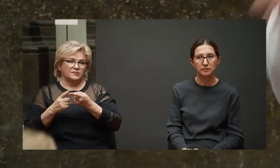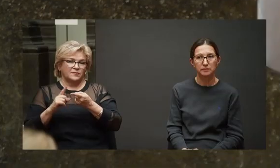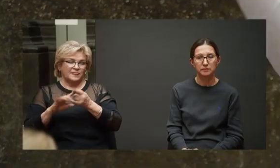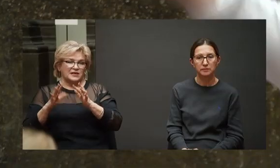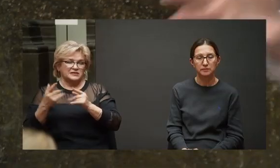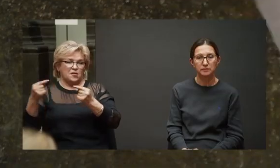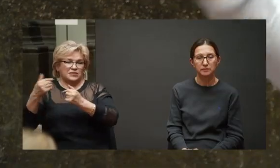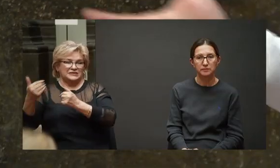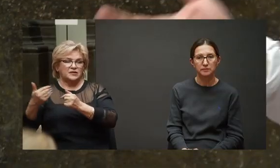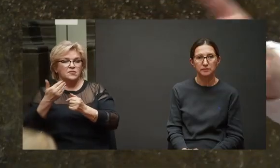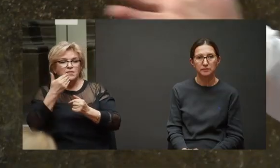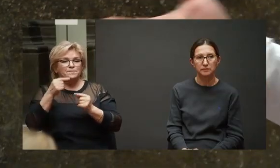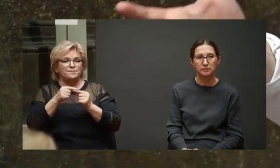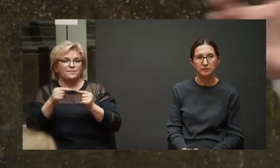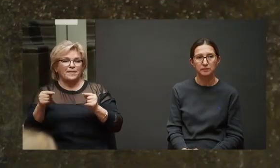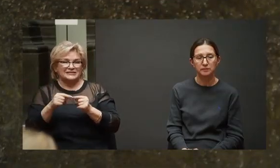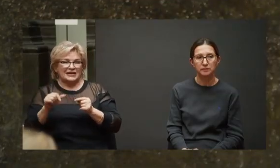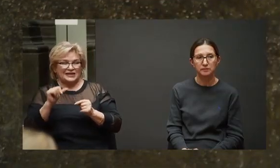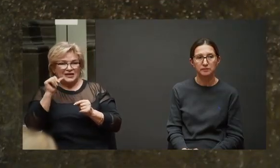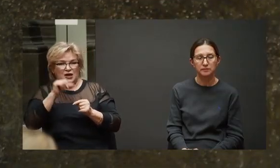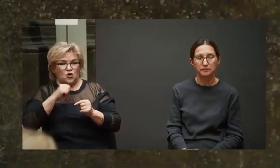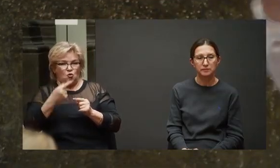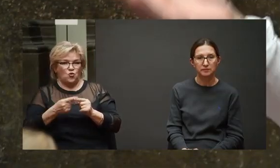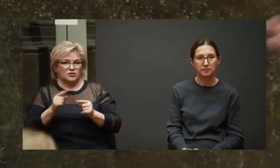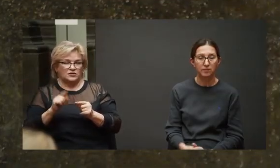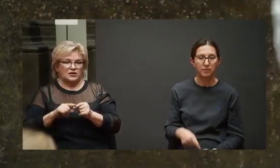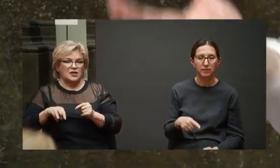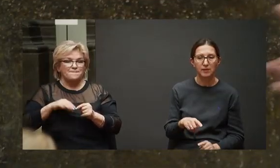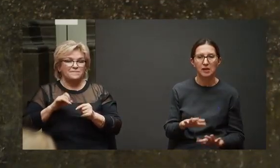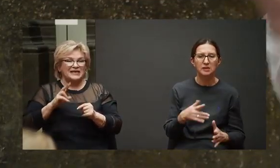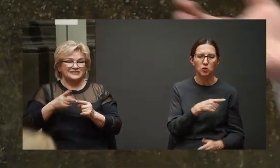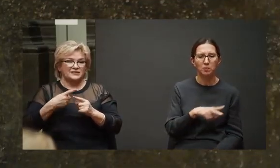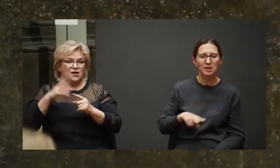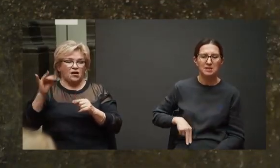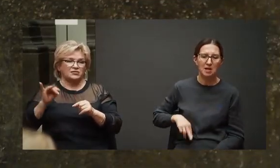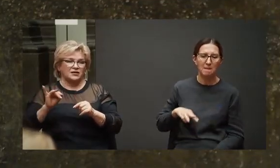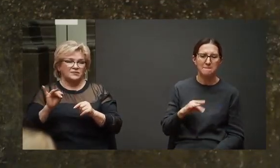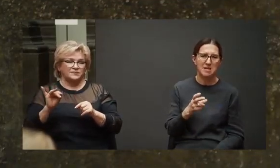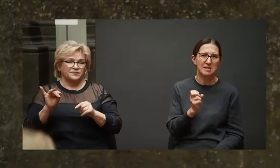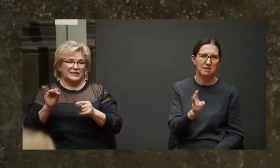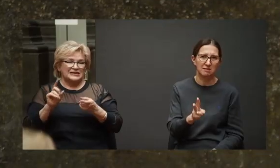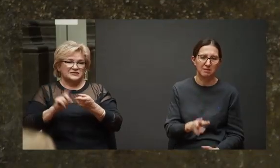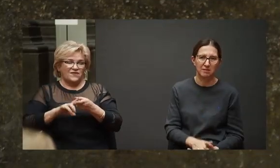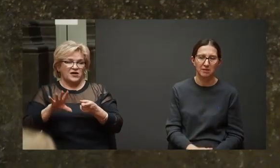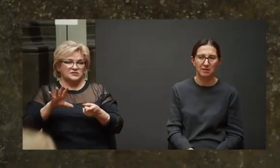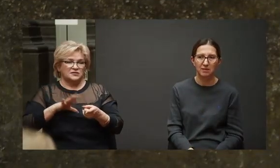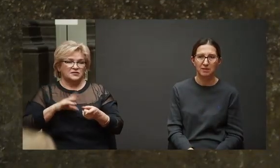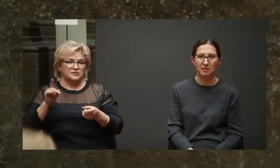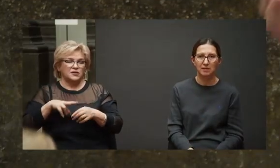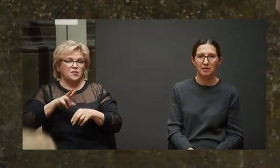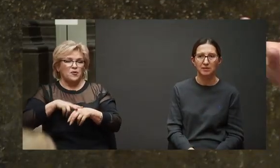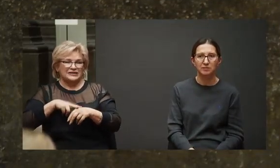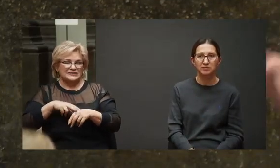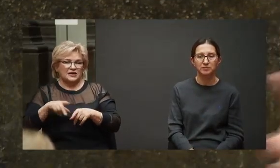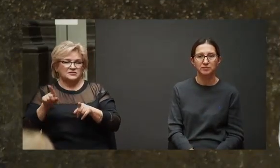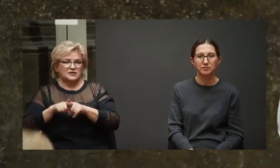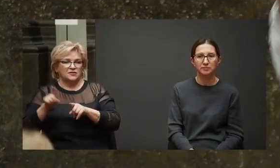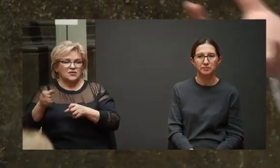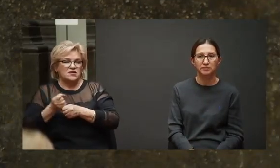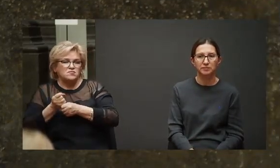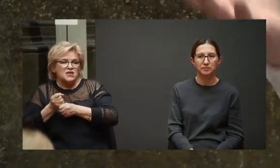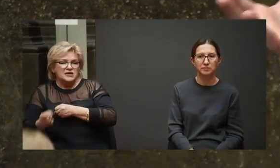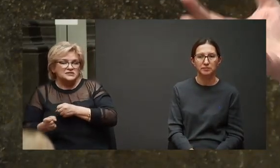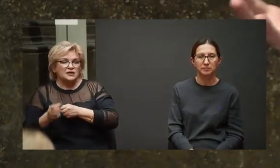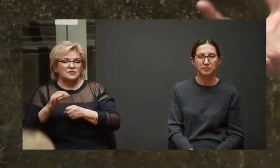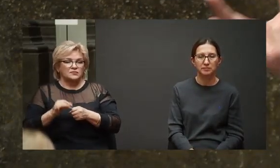ну, вот последним, вот, да, в Минске, которые вот там связаны с полицейским таким насилием.